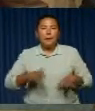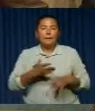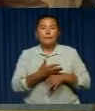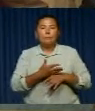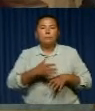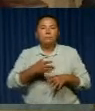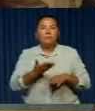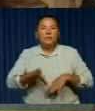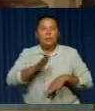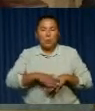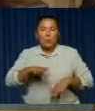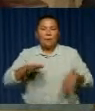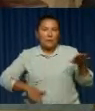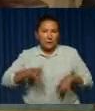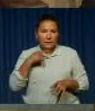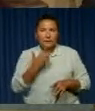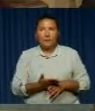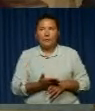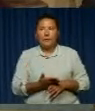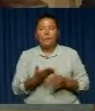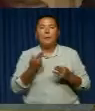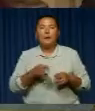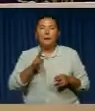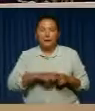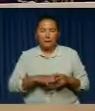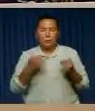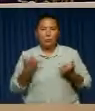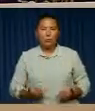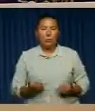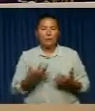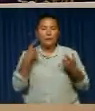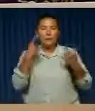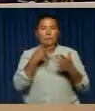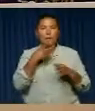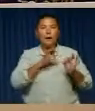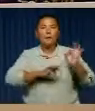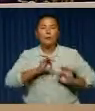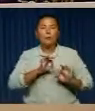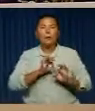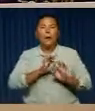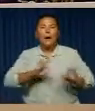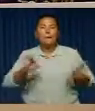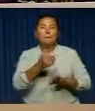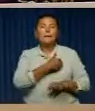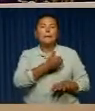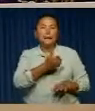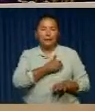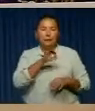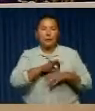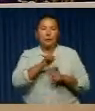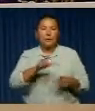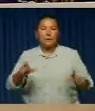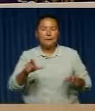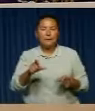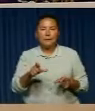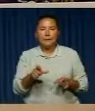ненің нәтижесі? Дұрыс тамақтанбаудың нәтижесі. Сондықтан бүгінгі сіздің эфирді пайдалана отырып, мен айтқым келеді